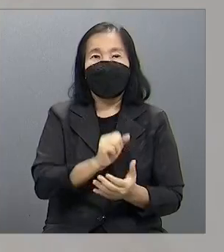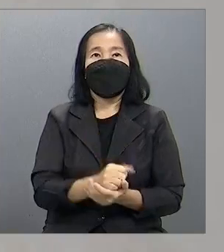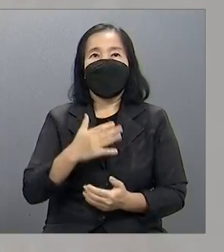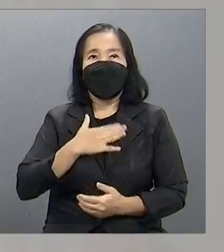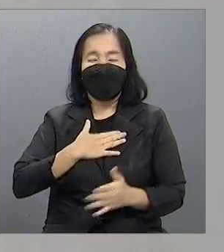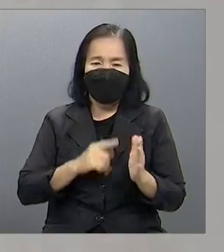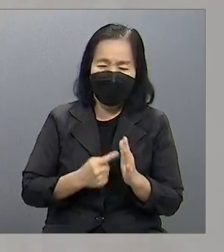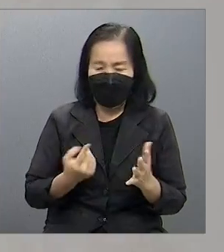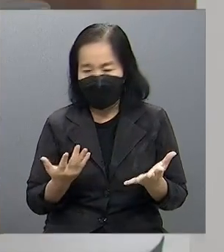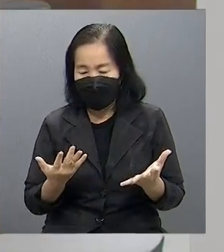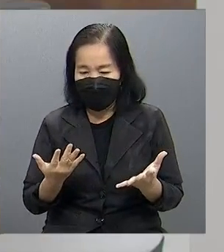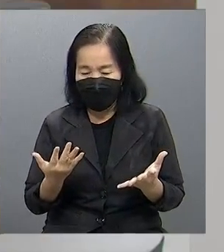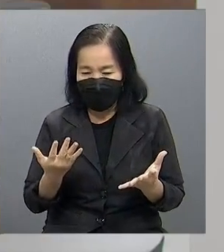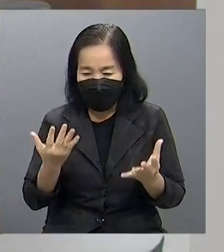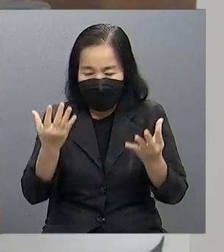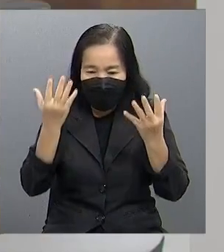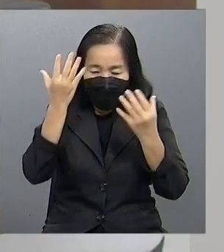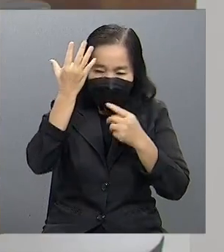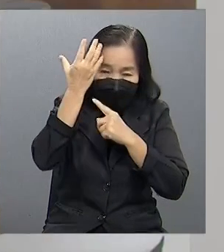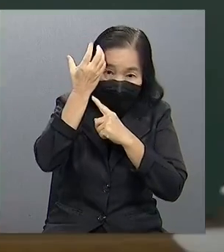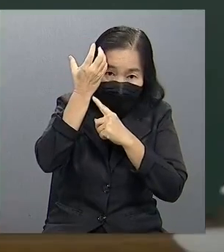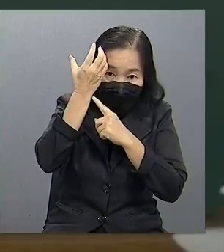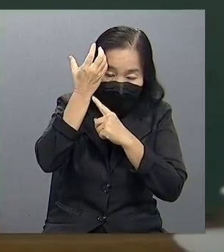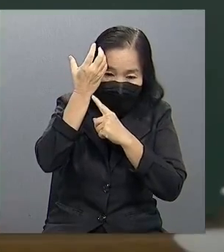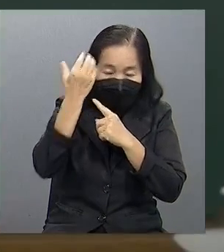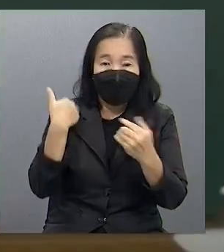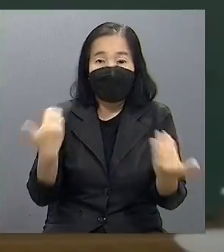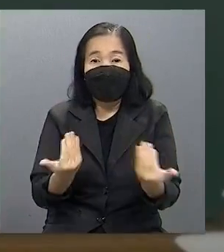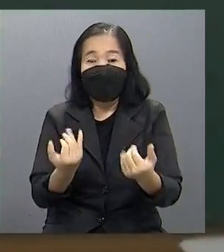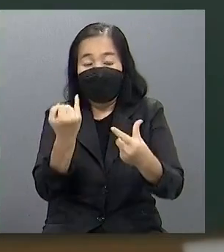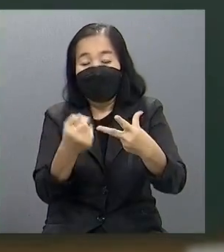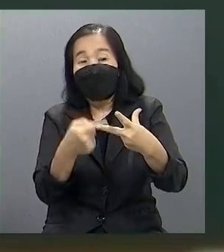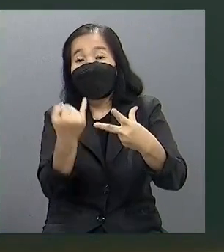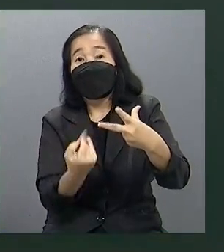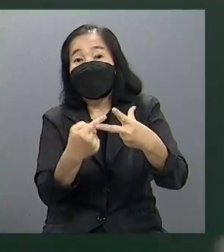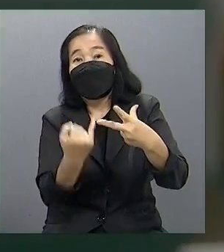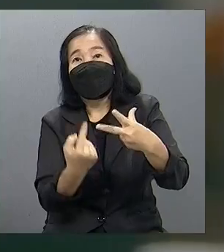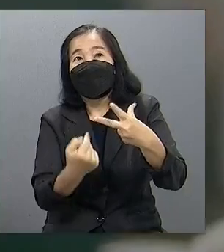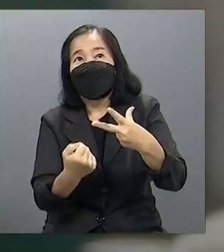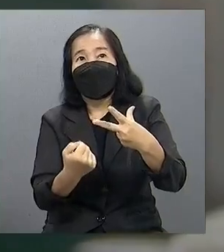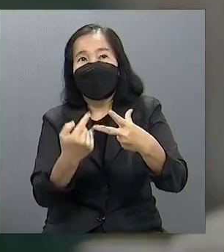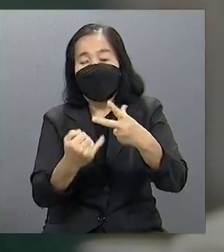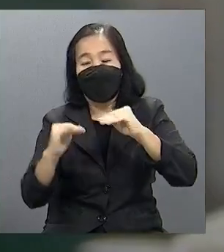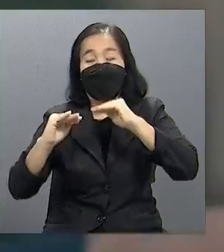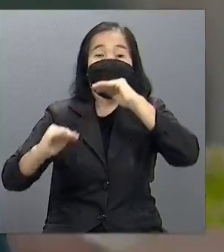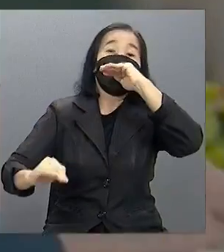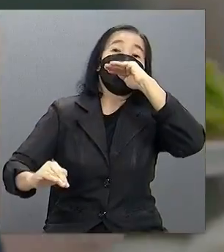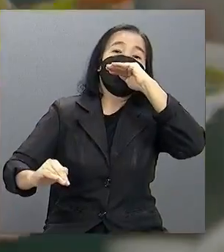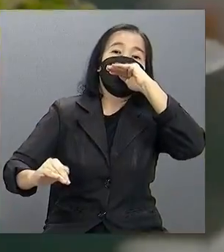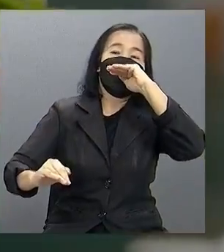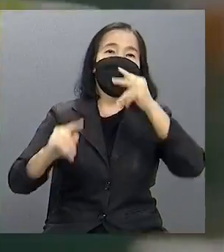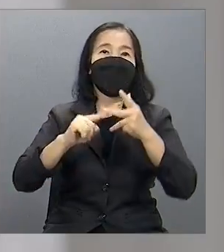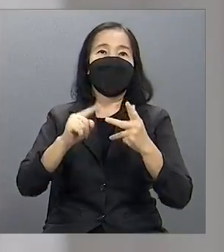การจะมีลูกคนเล็กเนี่ยซึ่งจะห่างจากพี่เยอะมันลูกคนนี้ก็จะอยู่ใกล้